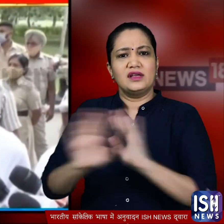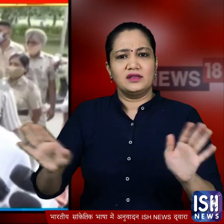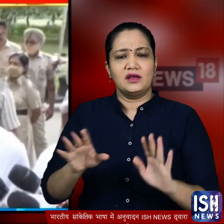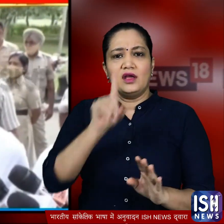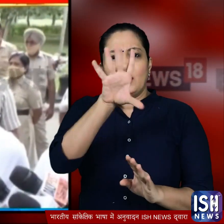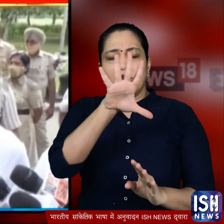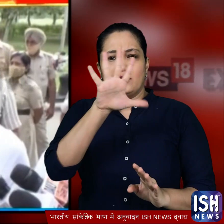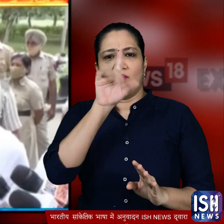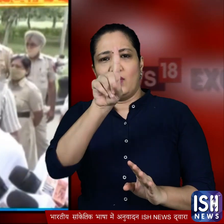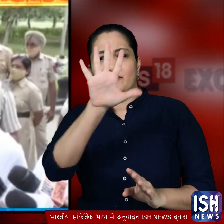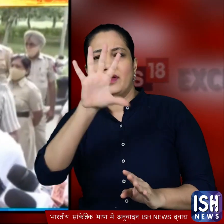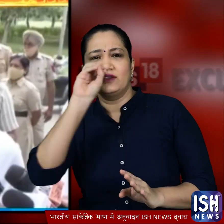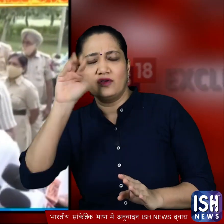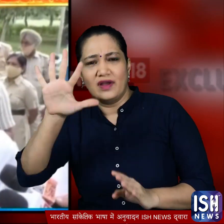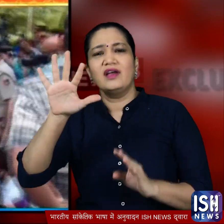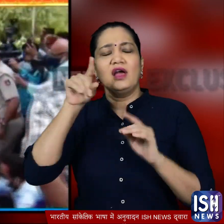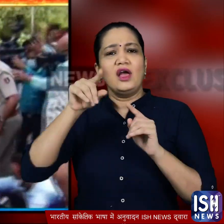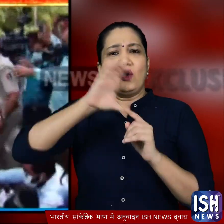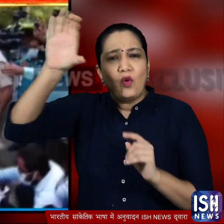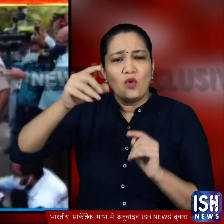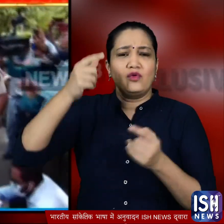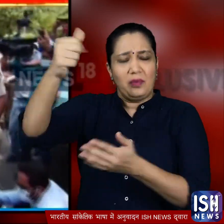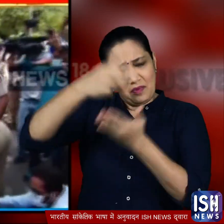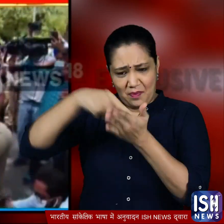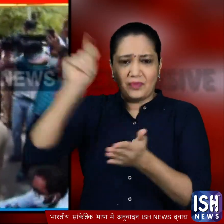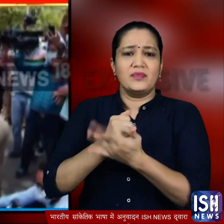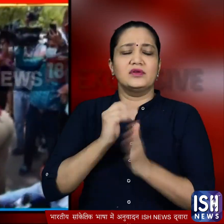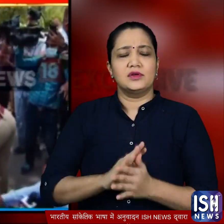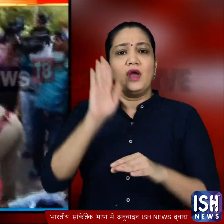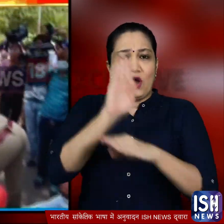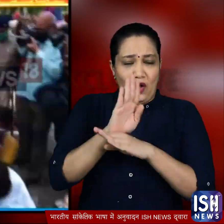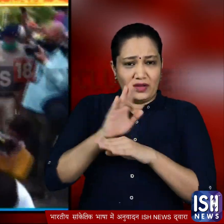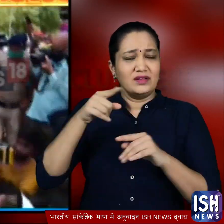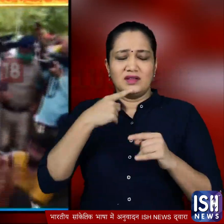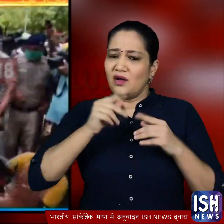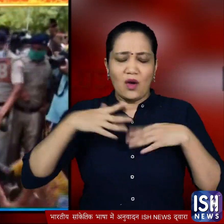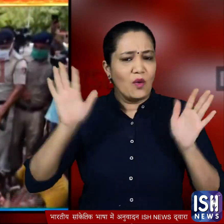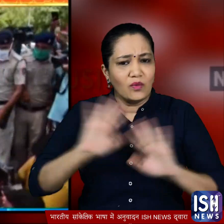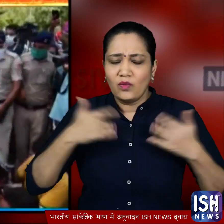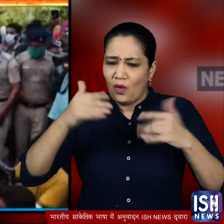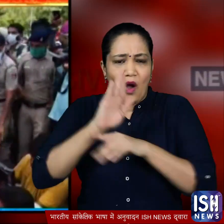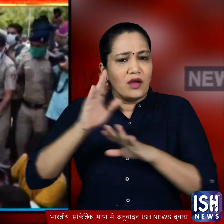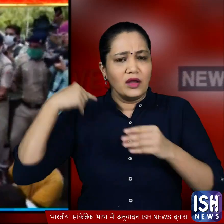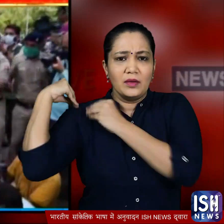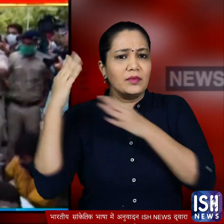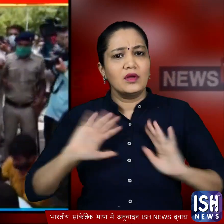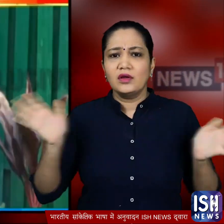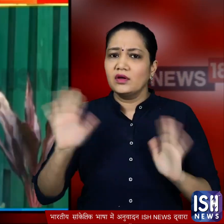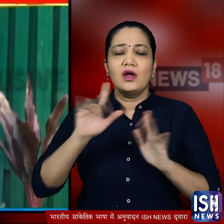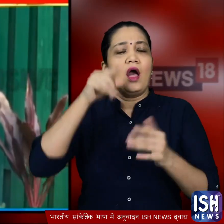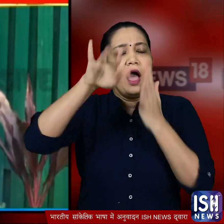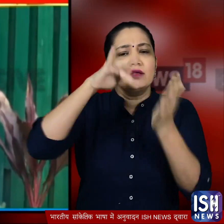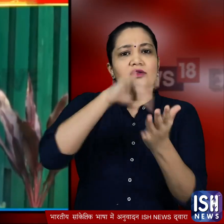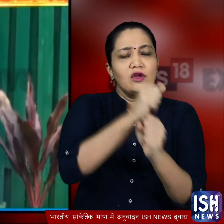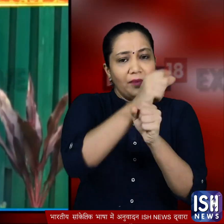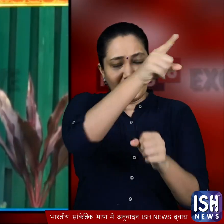1550 करोड़ रुपया जो है वो तुरंत जारी करो। लेकिन कांग्रेस ने इस मुद्दे पर आम आदमी पार्टी को केंद्र सरकार के खिलाफ मोर्चा खोलने की नसीहत दे डाली।